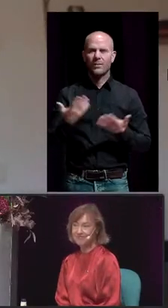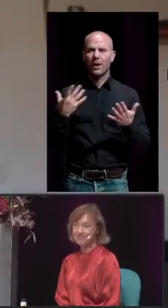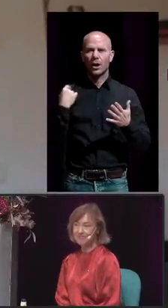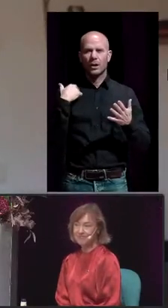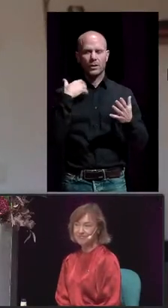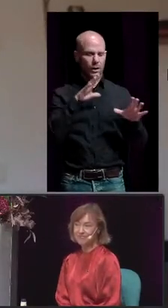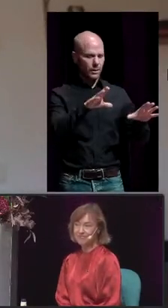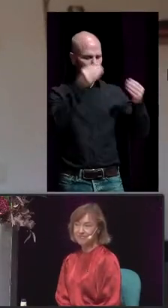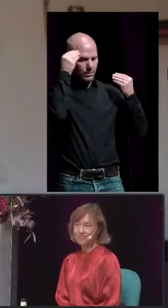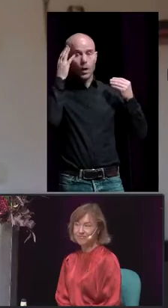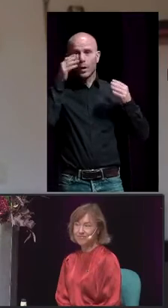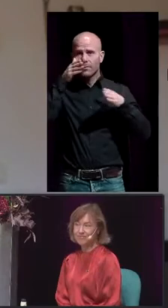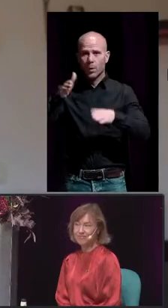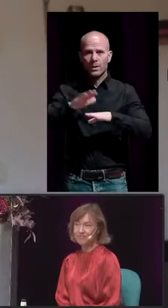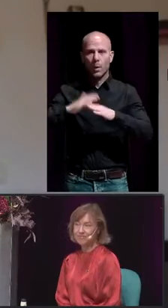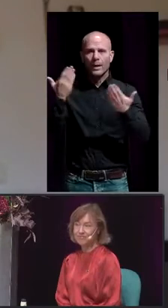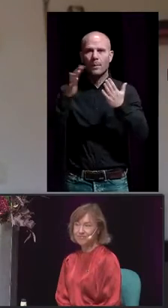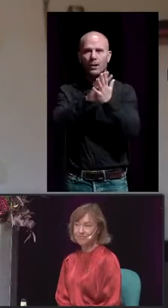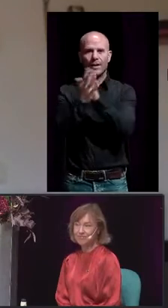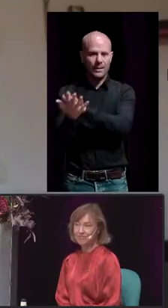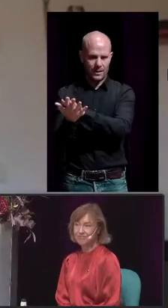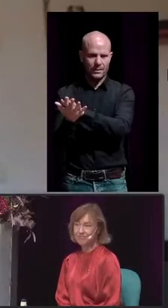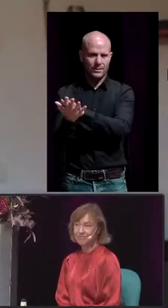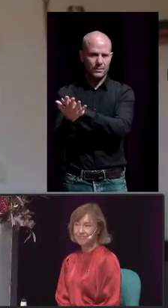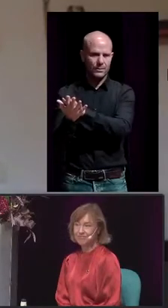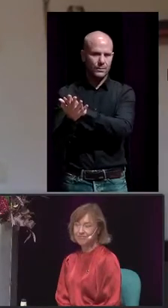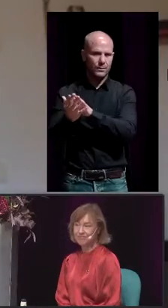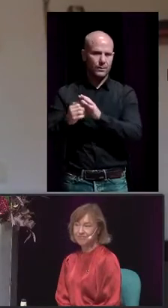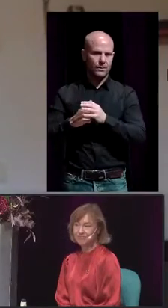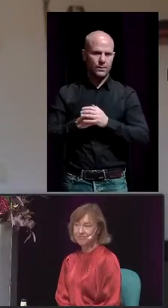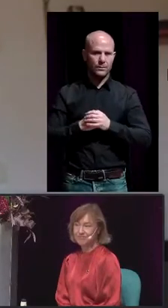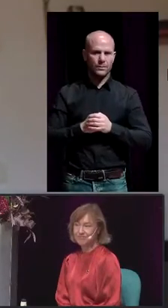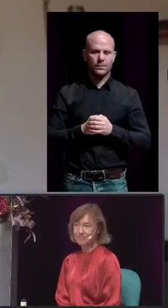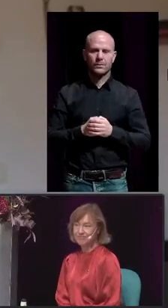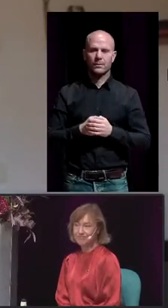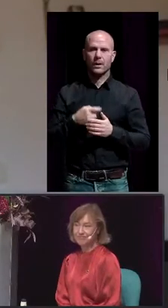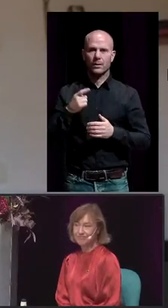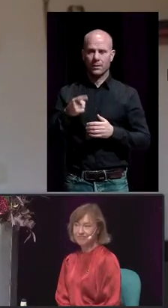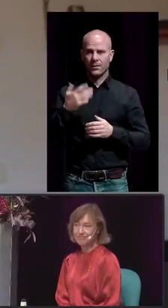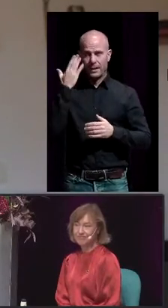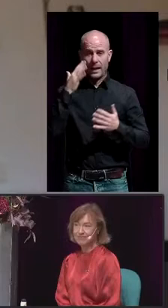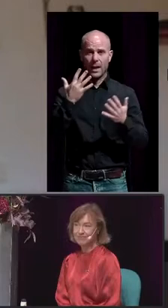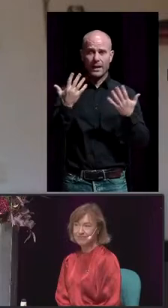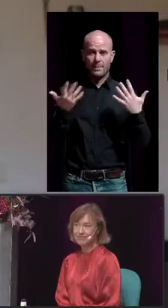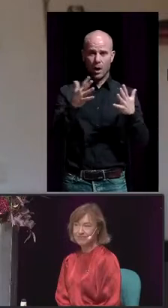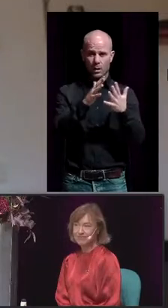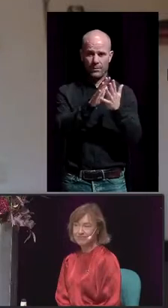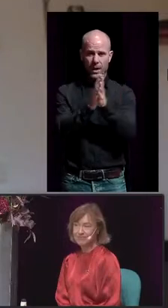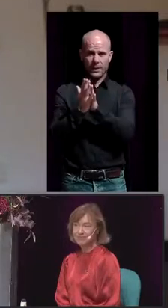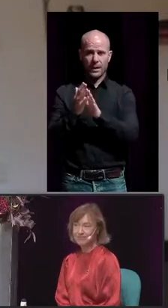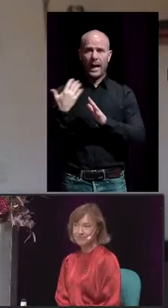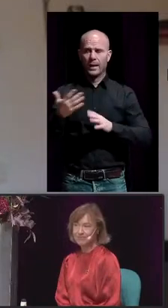är just fokuset på klimatförändringar. Och som känns så är ju klimatförändringar verkligen en hjärtefråga för den